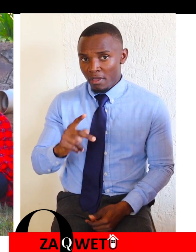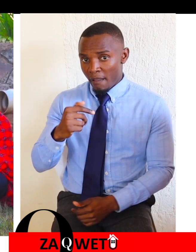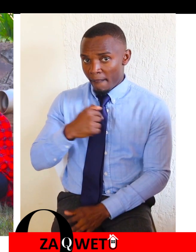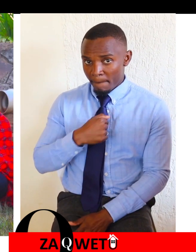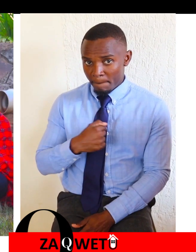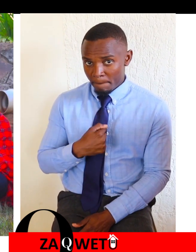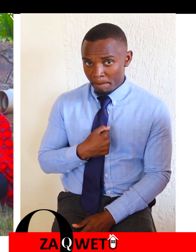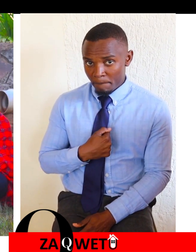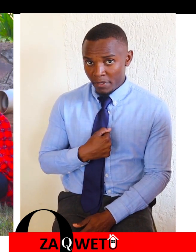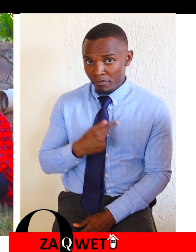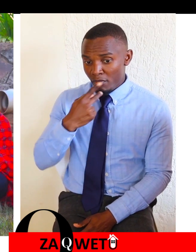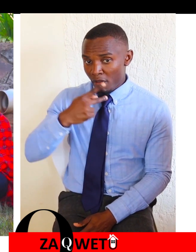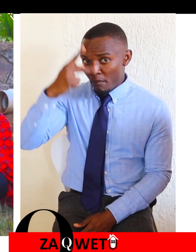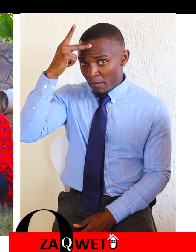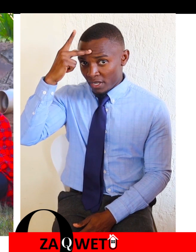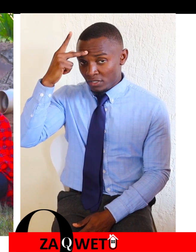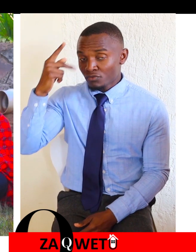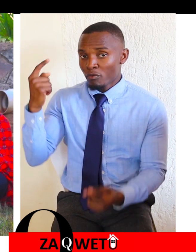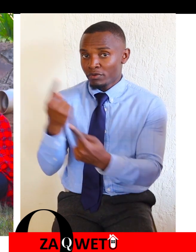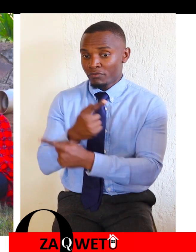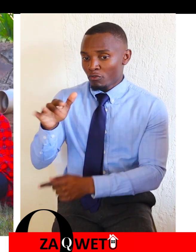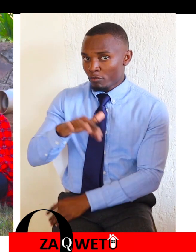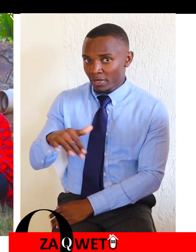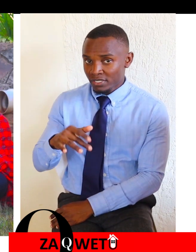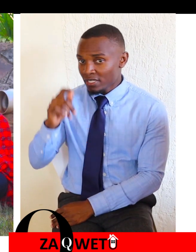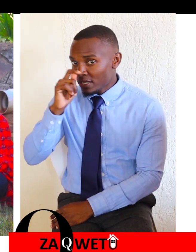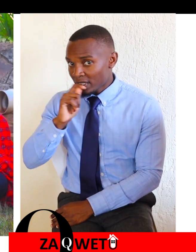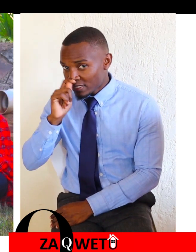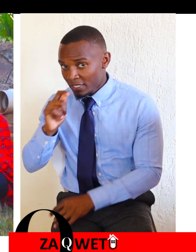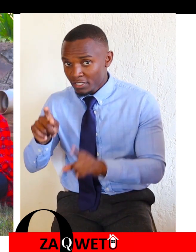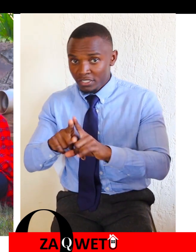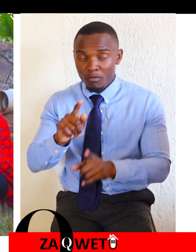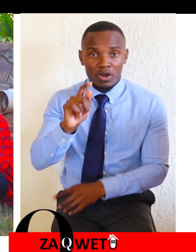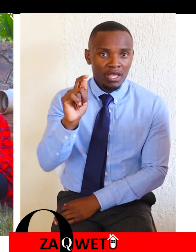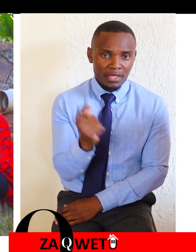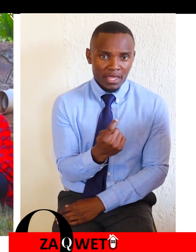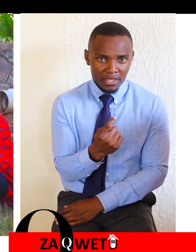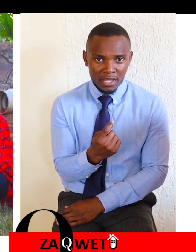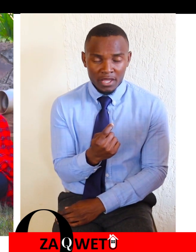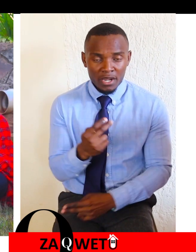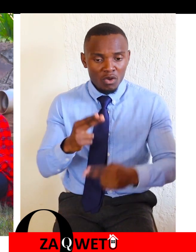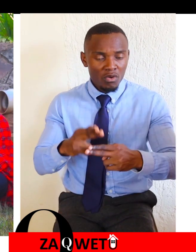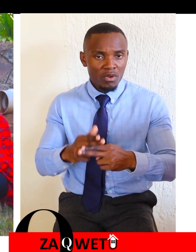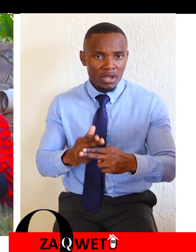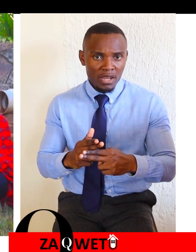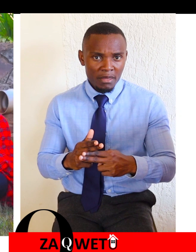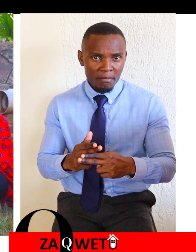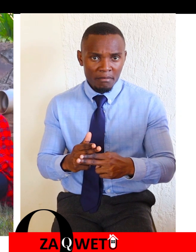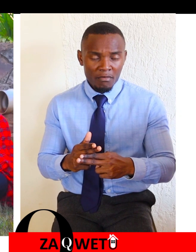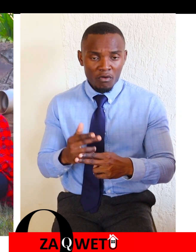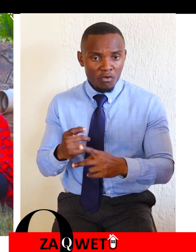Okay, nikiwa tu wazi ni kwa mimi ni mchanganyiko wa Tanzania na Kenya. Kwa